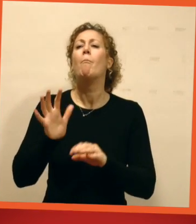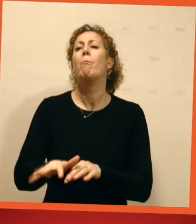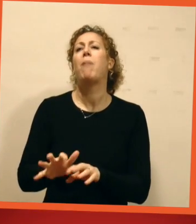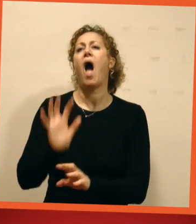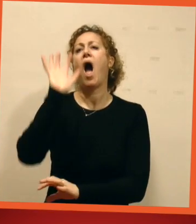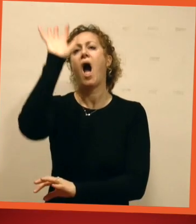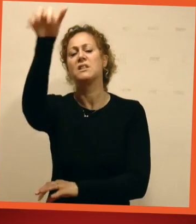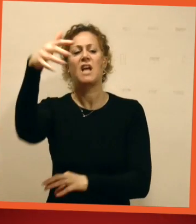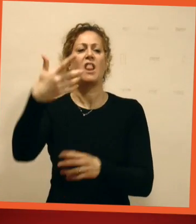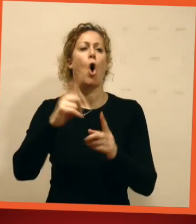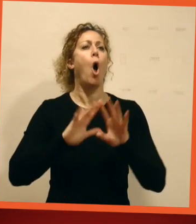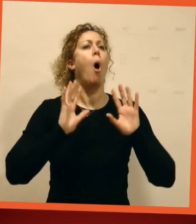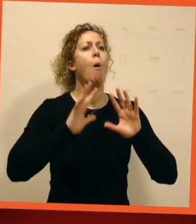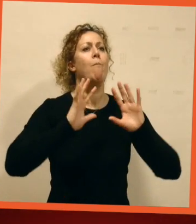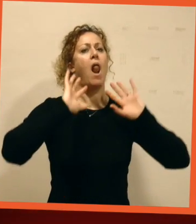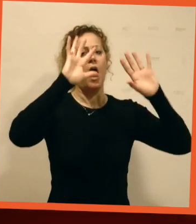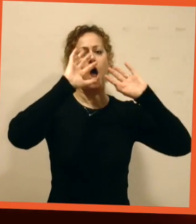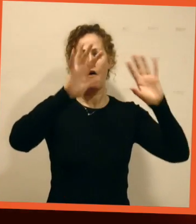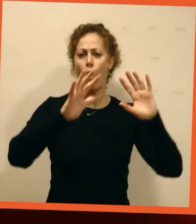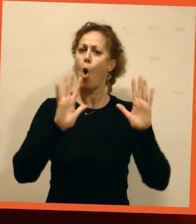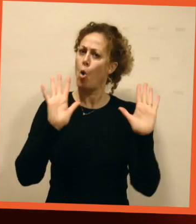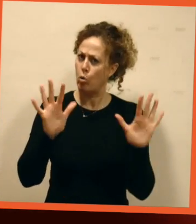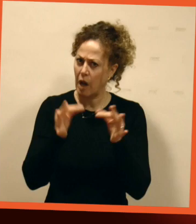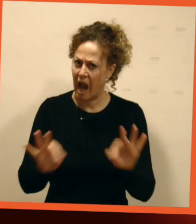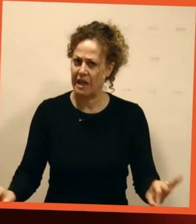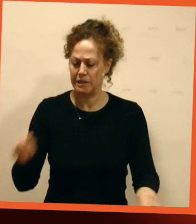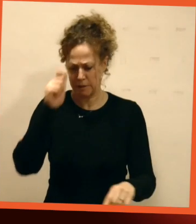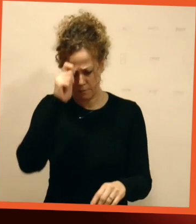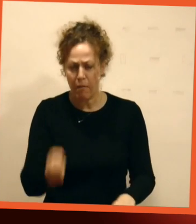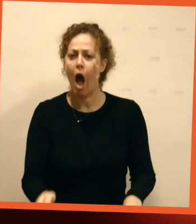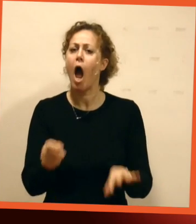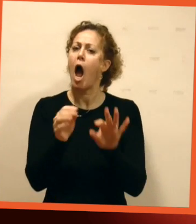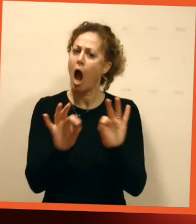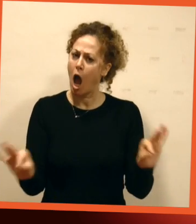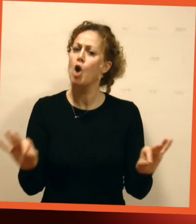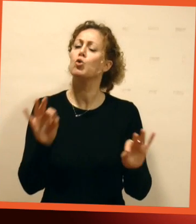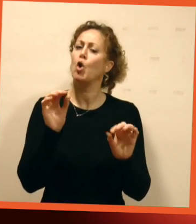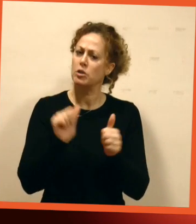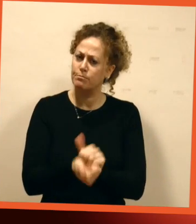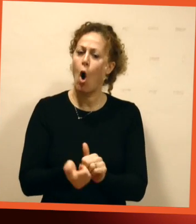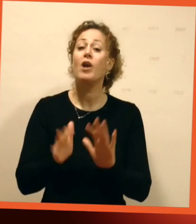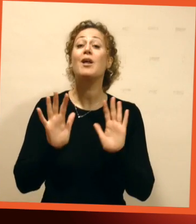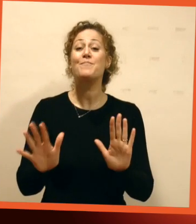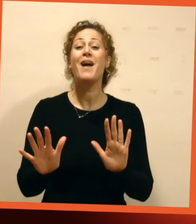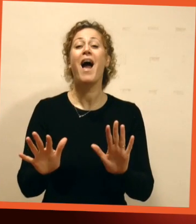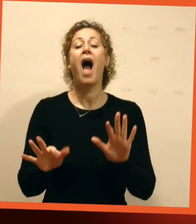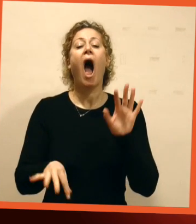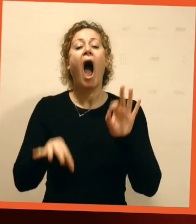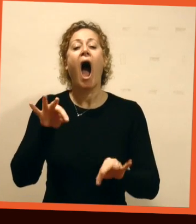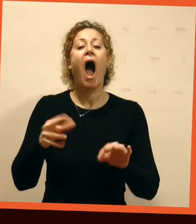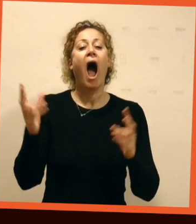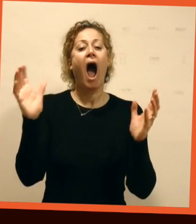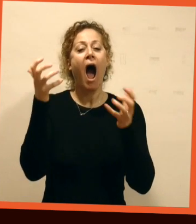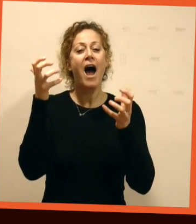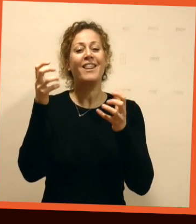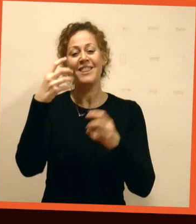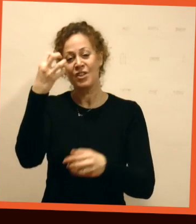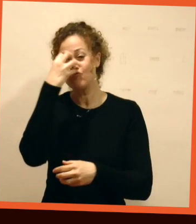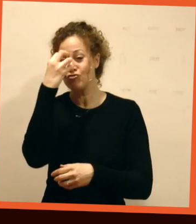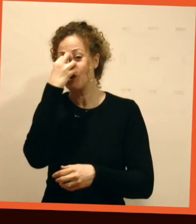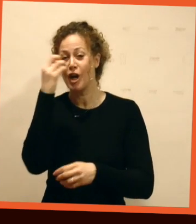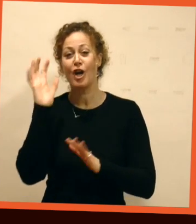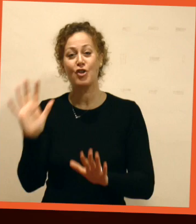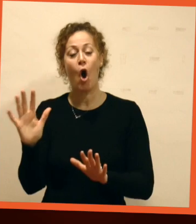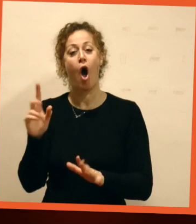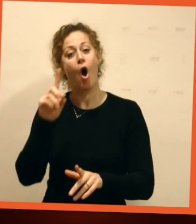o la pallavolo, però quelli sono sport, diciamo così, canonici, no? Le arti circensi sono qualcosa di un po' diverso, che incuriosiscono,